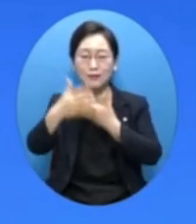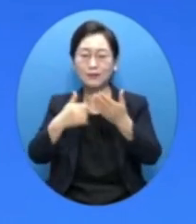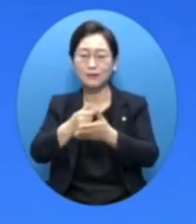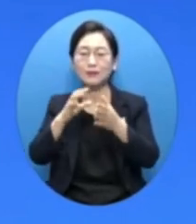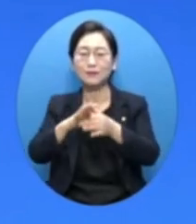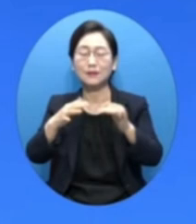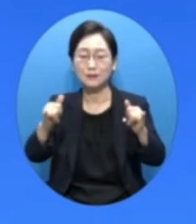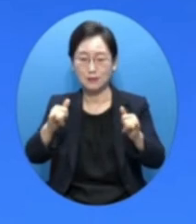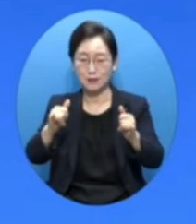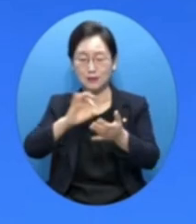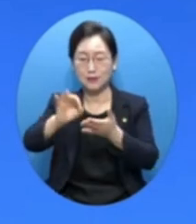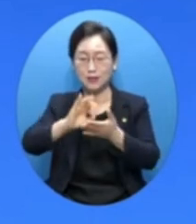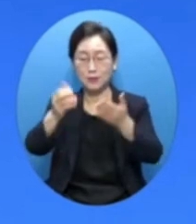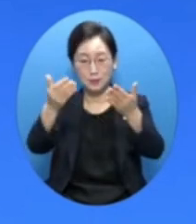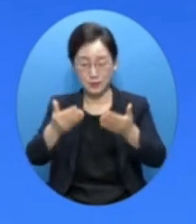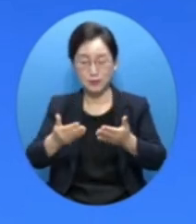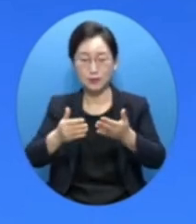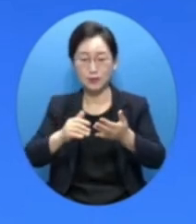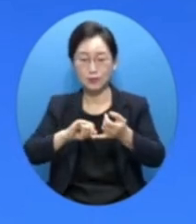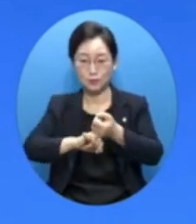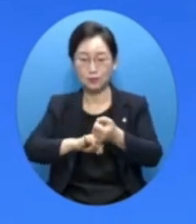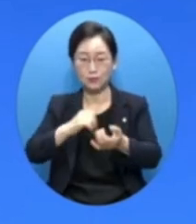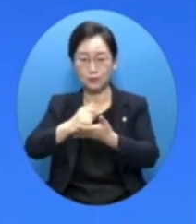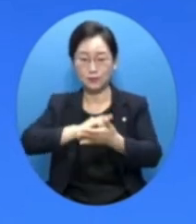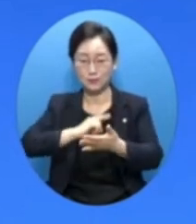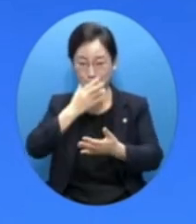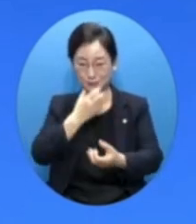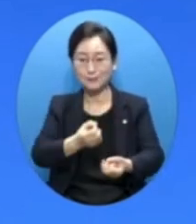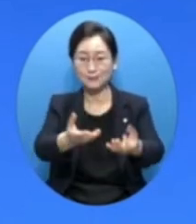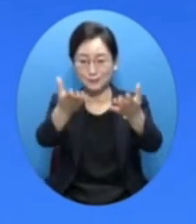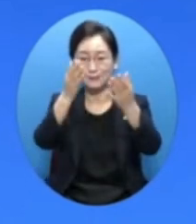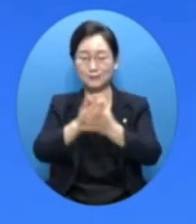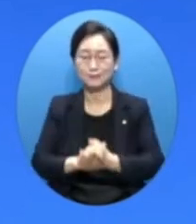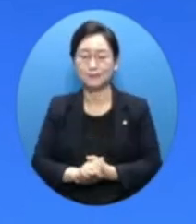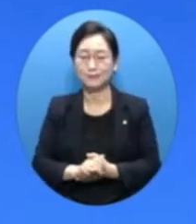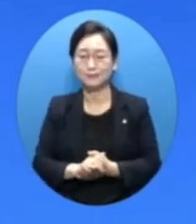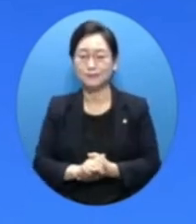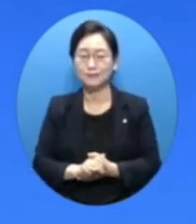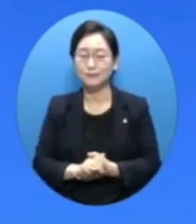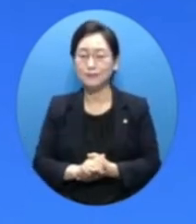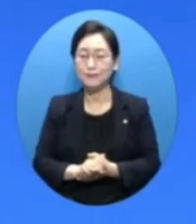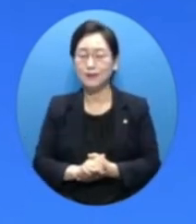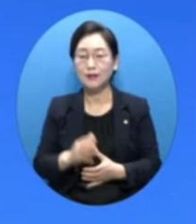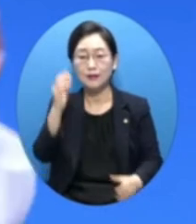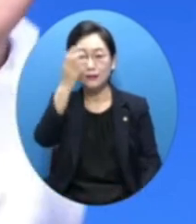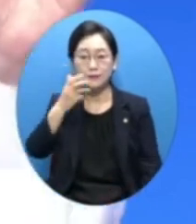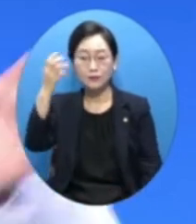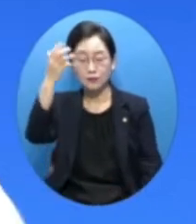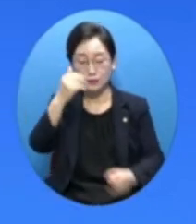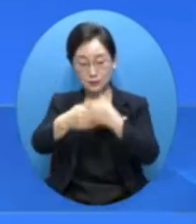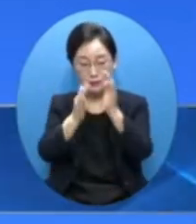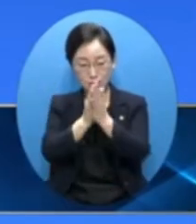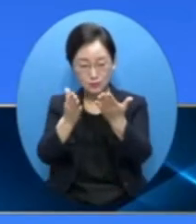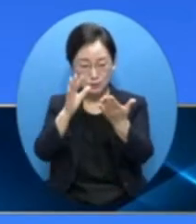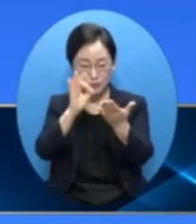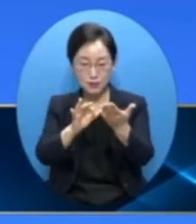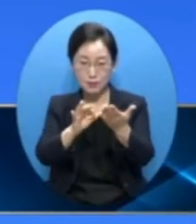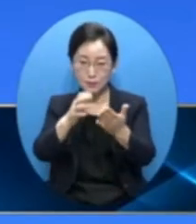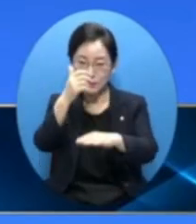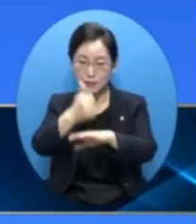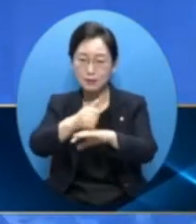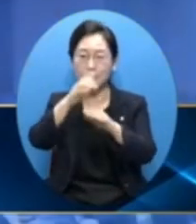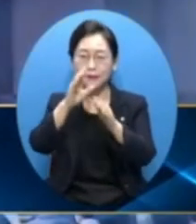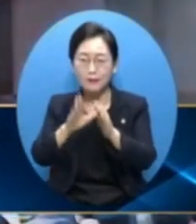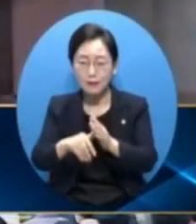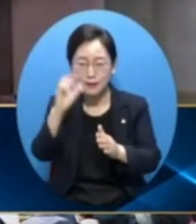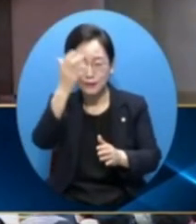삶으로 쓰임받는 여러분 모두가 되시기를 주님의 이름으로 축원합니다. 성경을 보니까 마지막 때 성령이